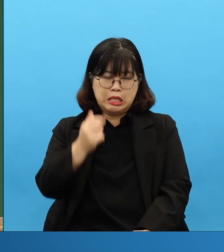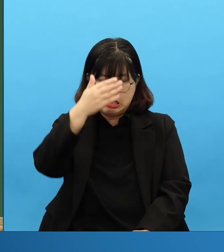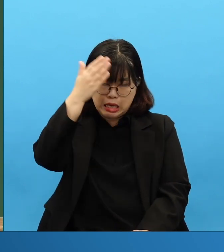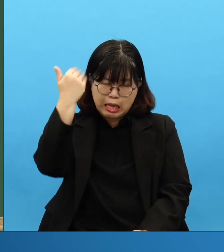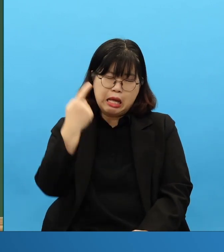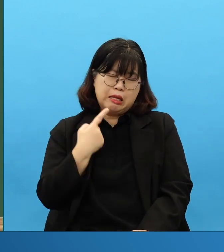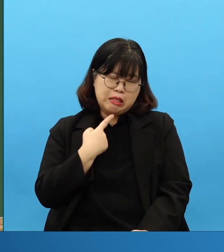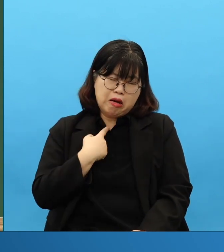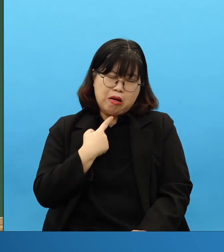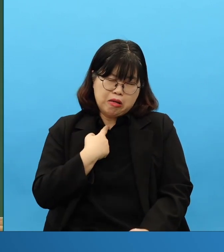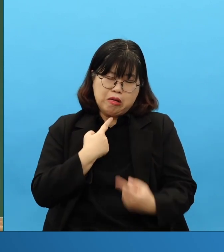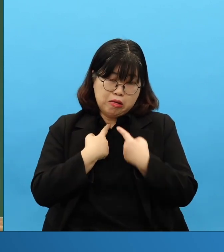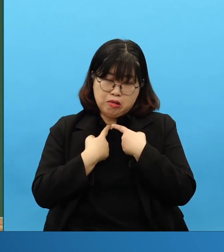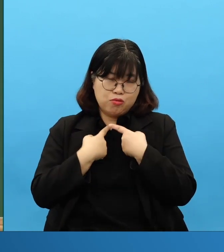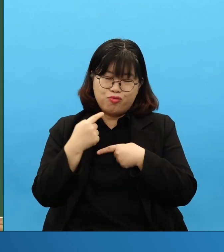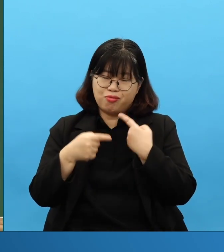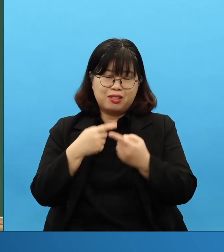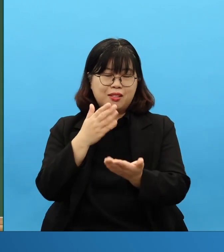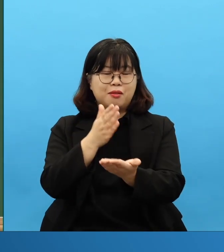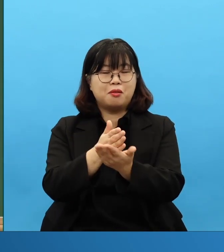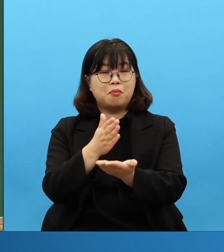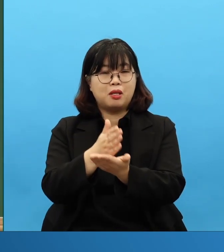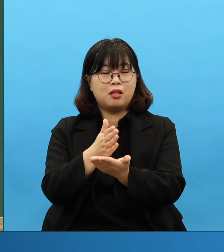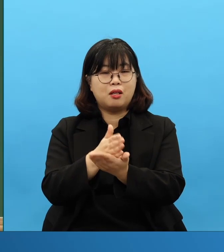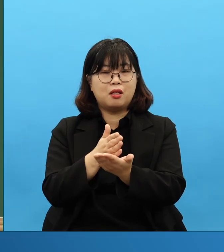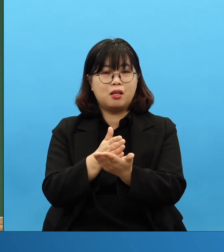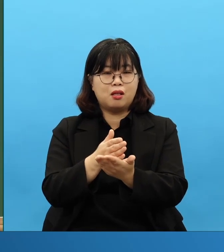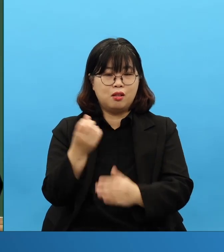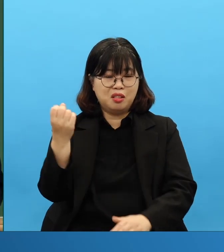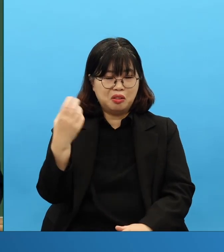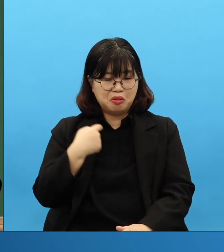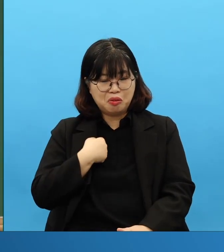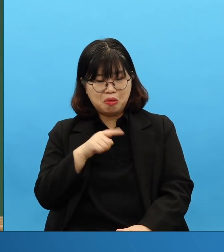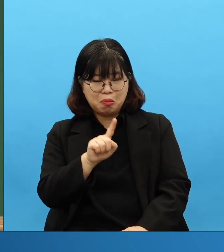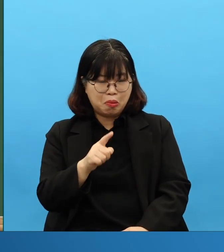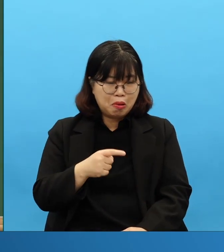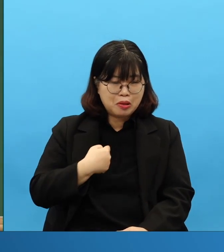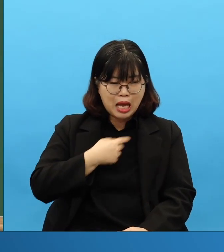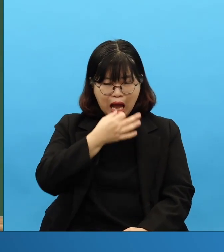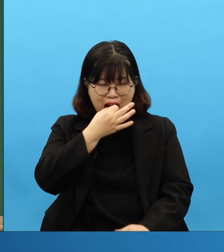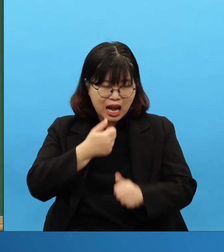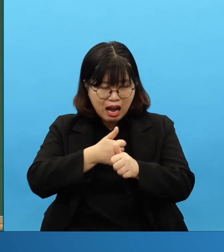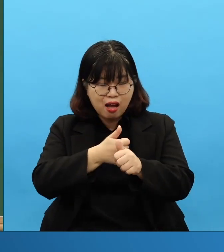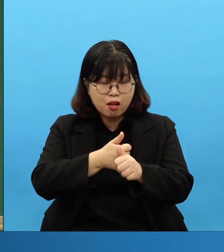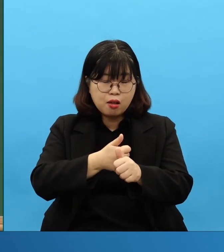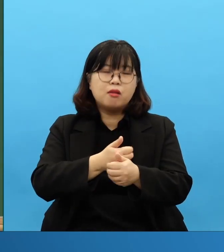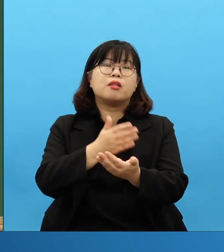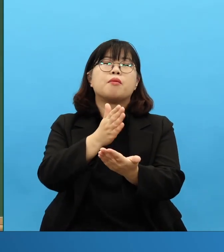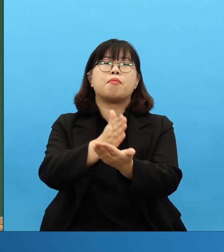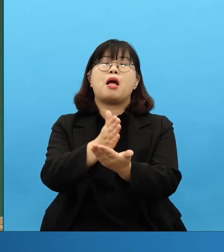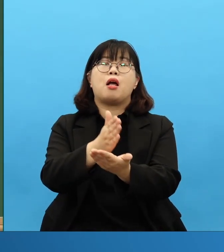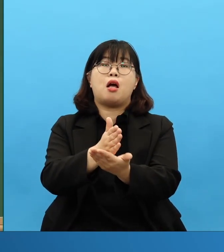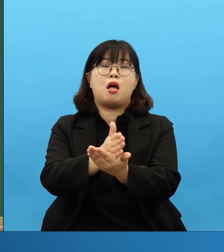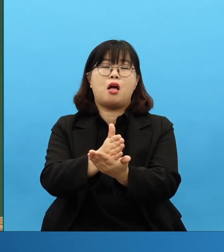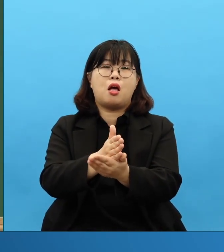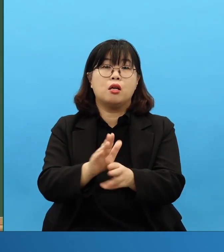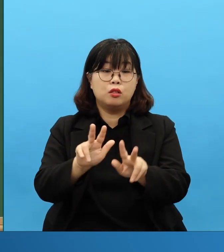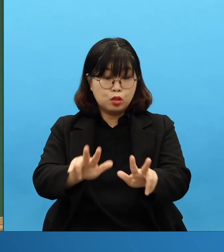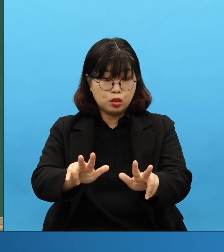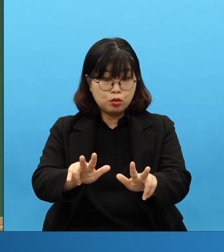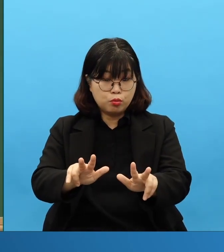제대로 영적인 눈을 뜨고 준비해야 돼요. 오크노 기세 세대のように 육적인 것을 하는のではなく 정확히 영적인 운동을 する